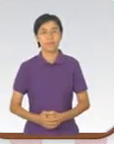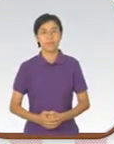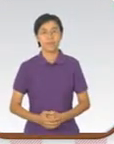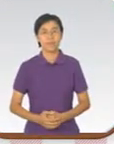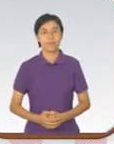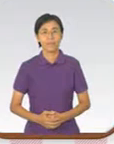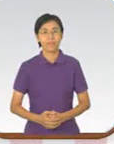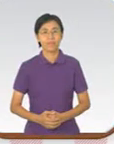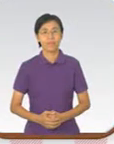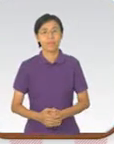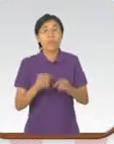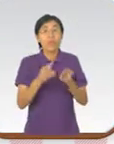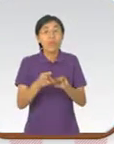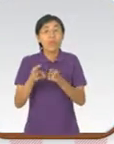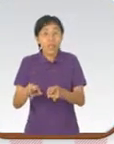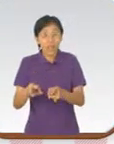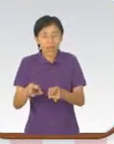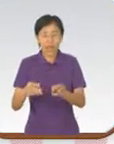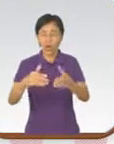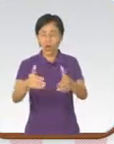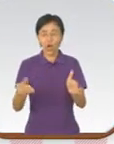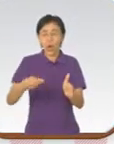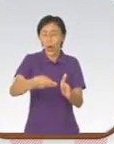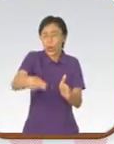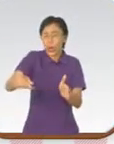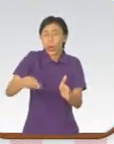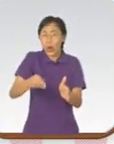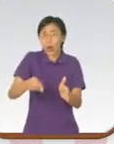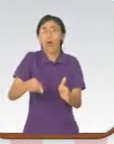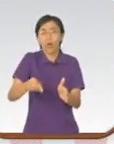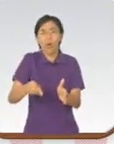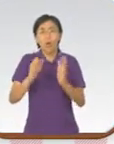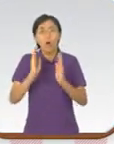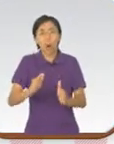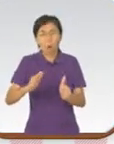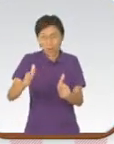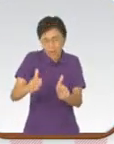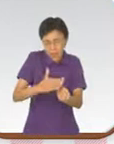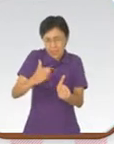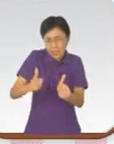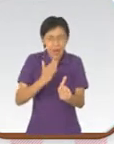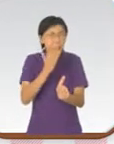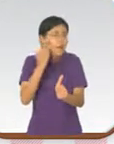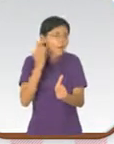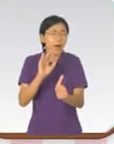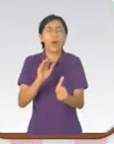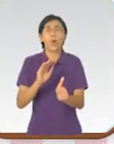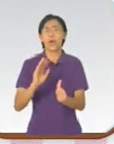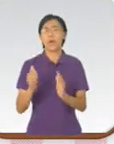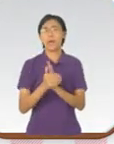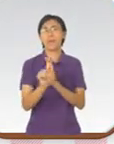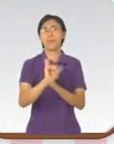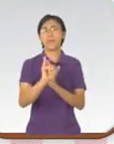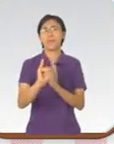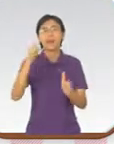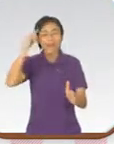จริงๆแล้วนะวิธีนี้ค่อนข้างเหมาะกับคนที่ยังปาดหน้าไม่เก่ง จะได้เอาอันนี้ไปบัง